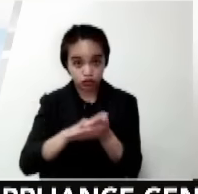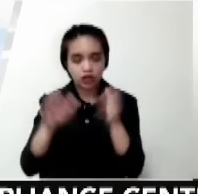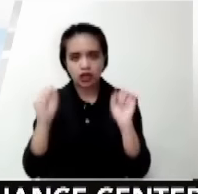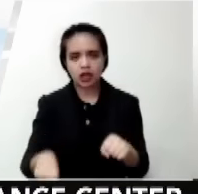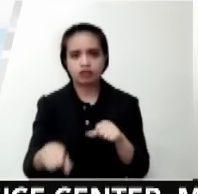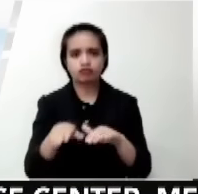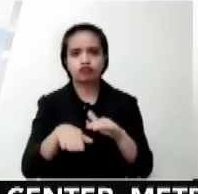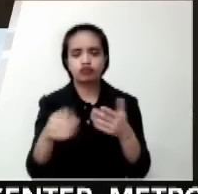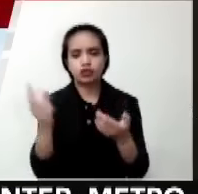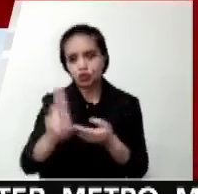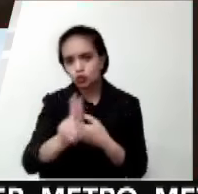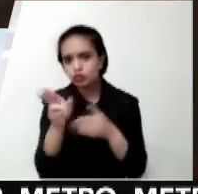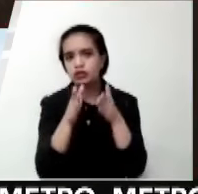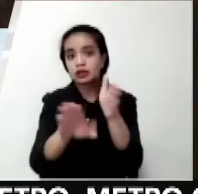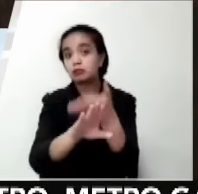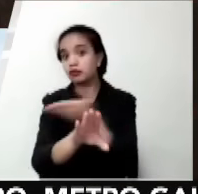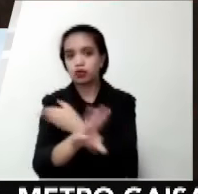ng gabi.